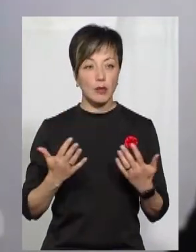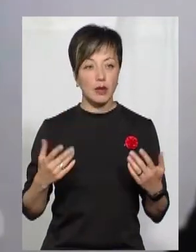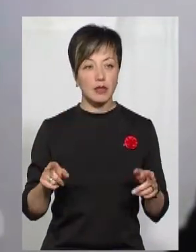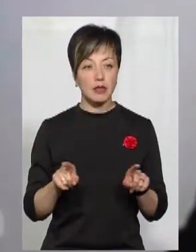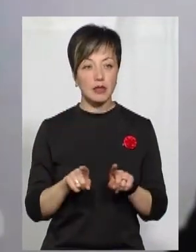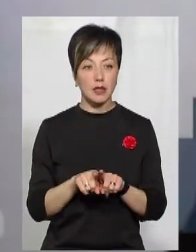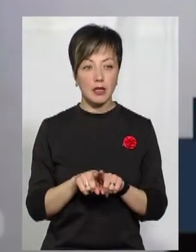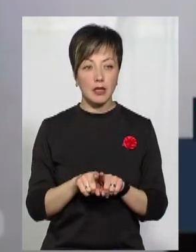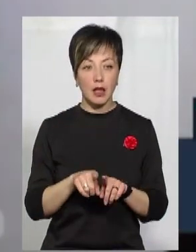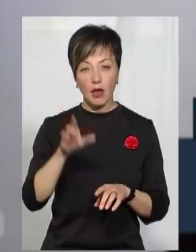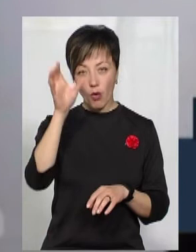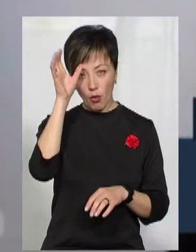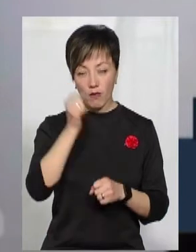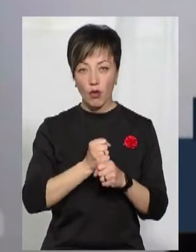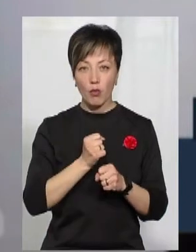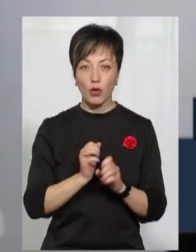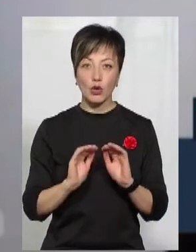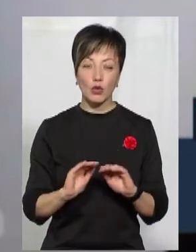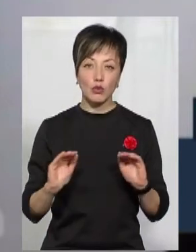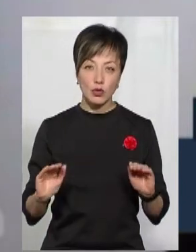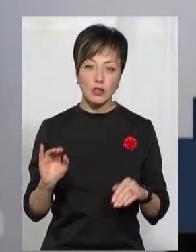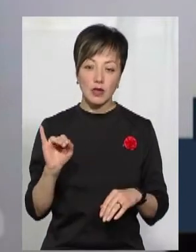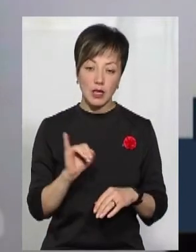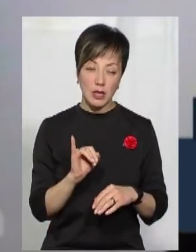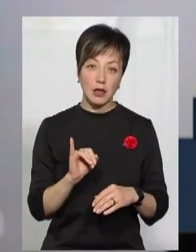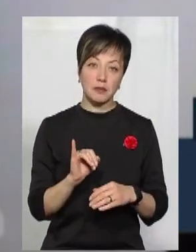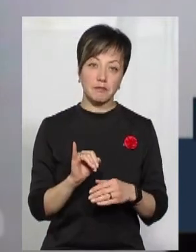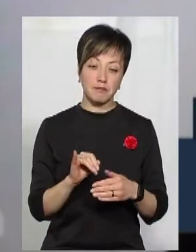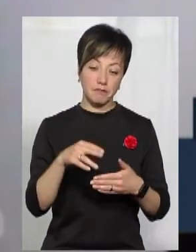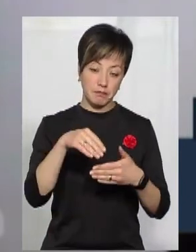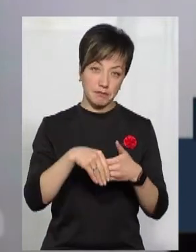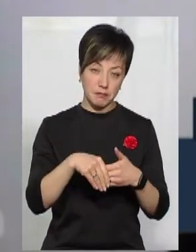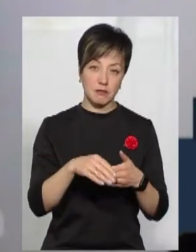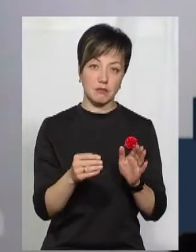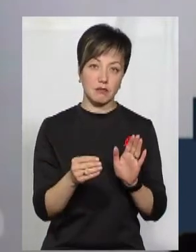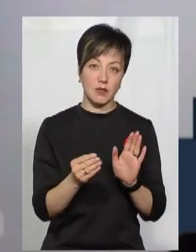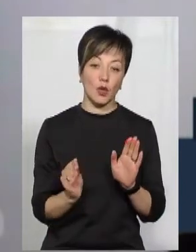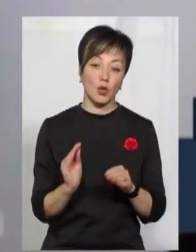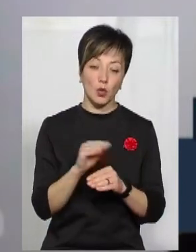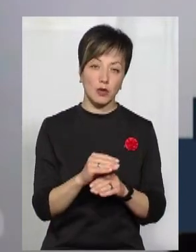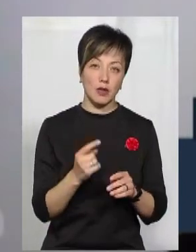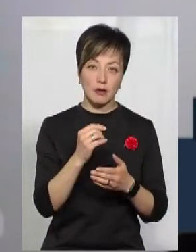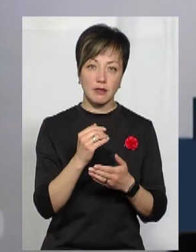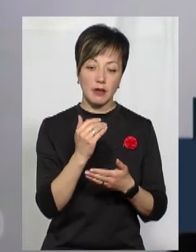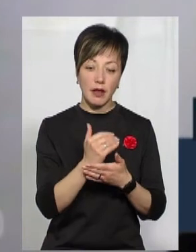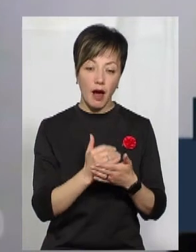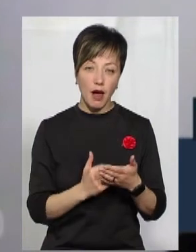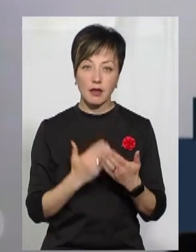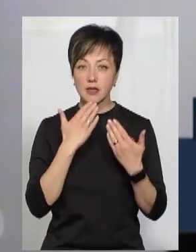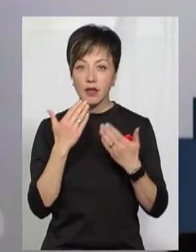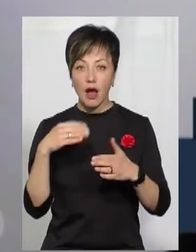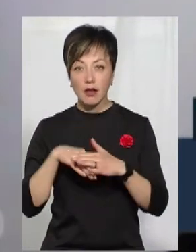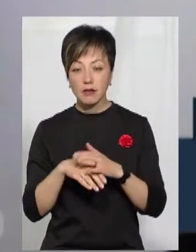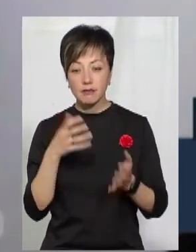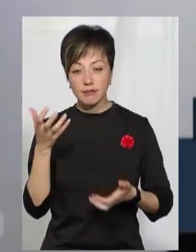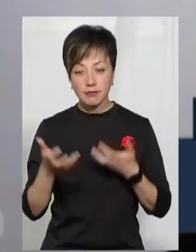такі наукові роботи учнів. Ось і вони підкріплюють їх даними, звертаючись в архів і шукаючи якісь